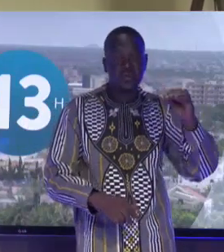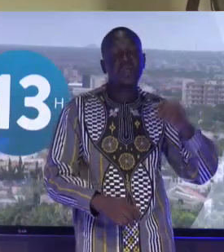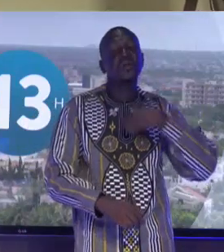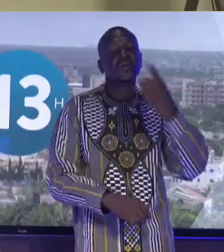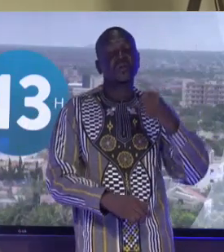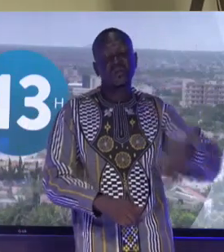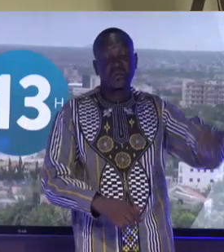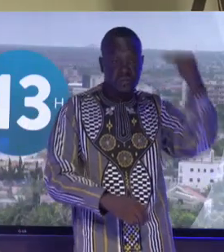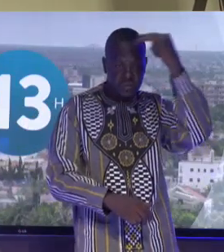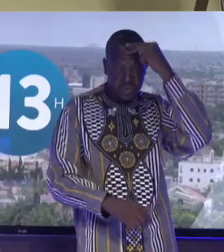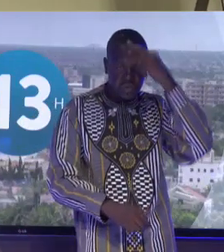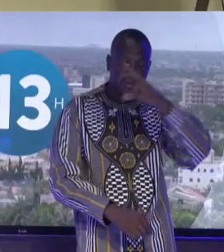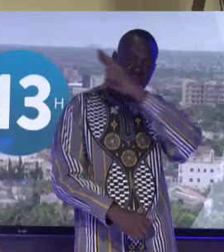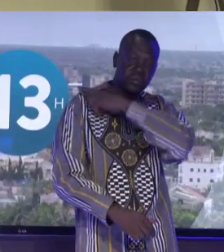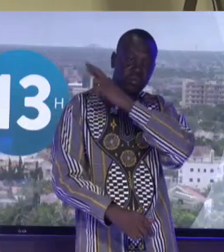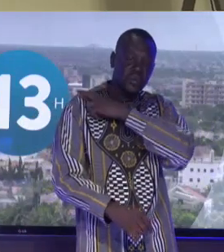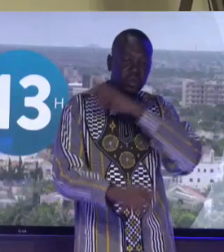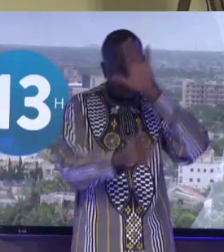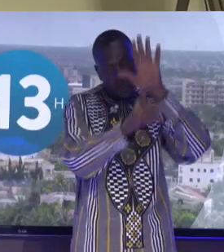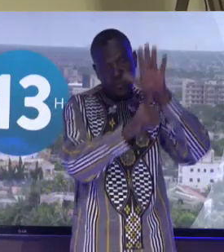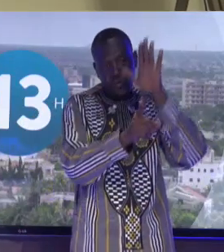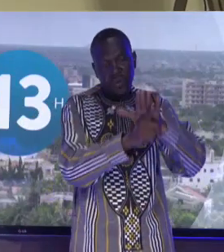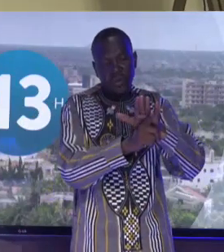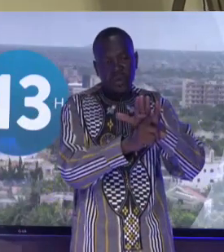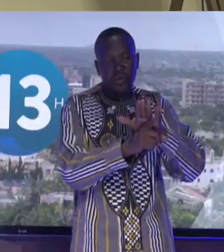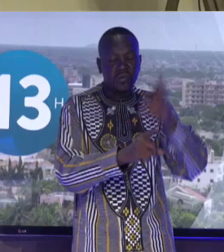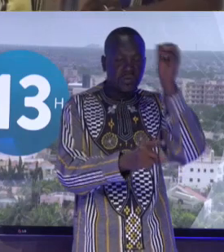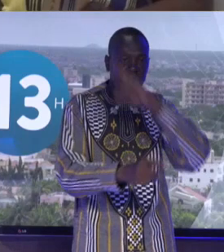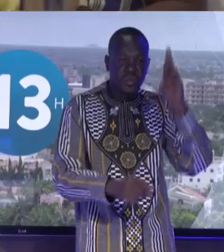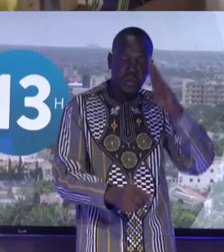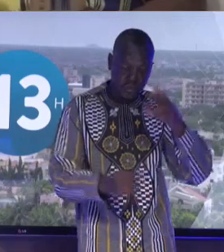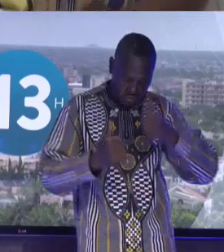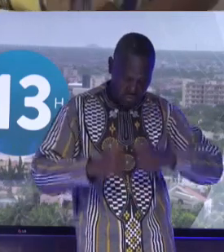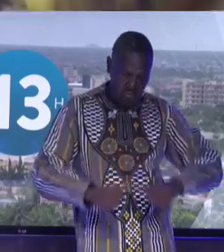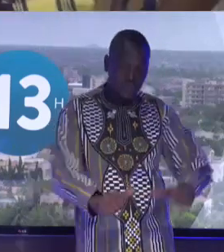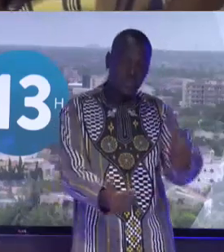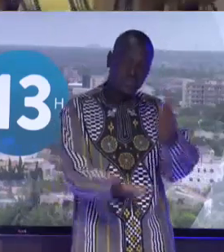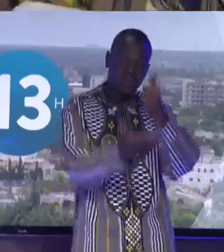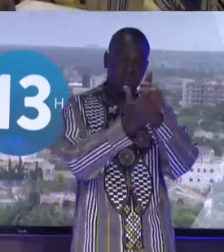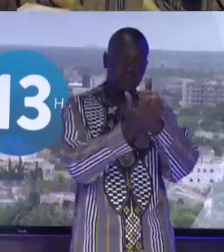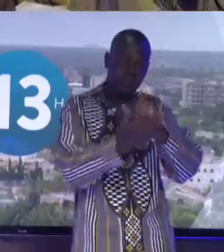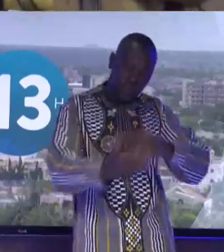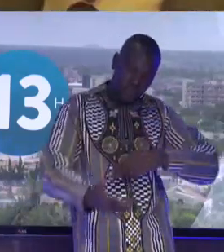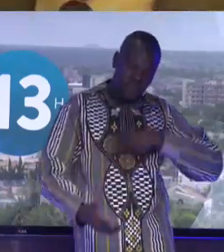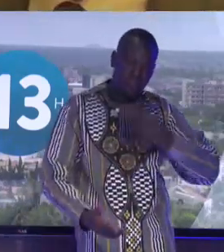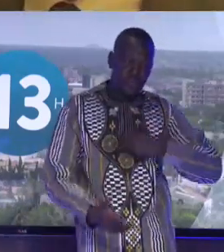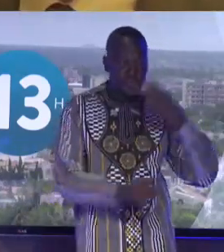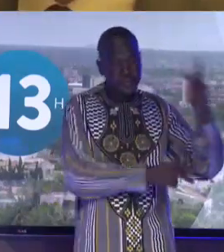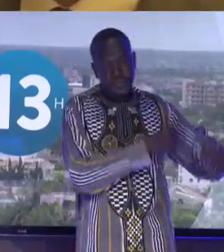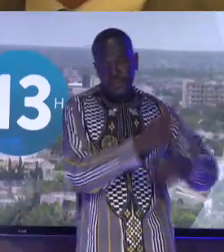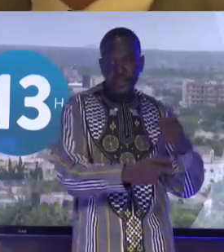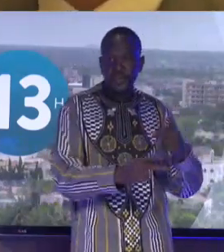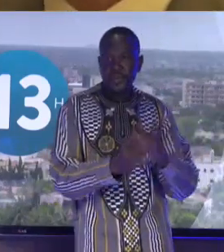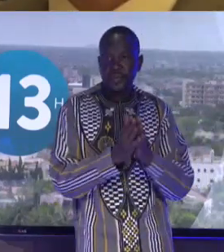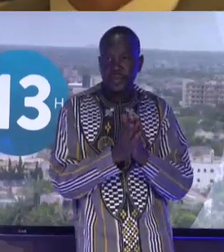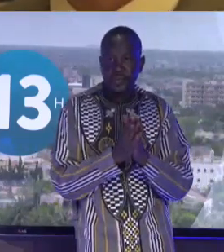ministre Rouamba de plaider auprès du PAM afin que l'institution poursuive son aide au bonheur des populations. Ils ont bien accueilli